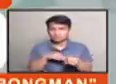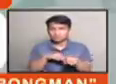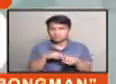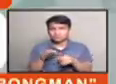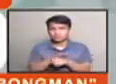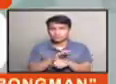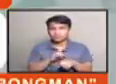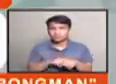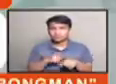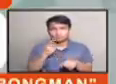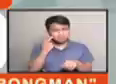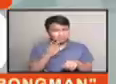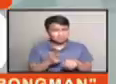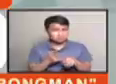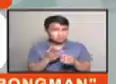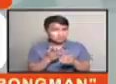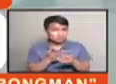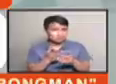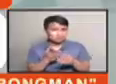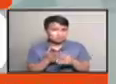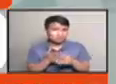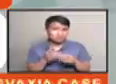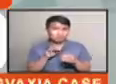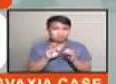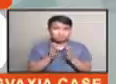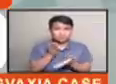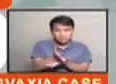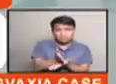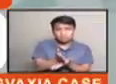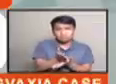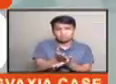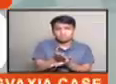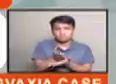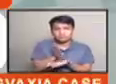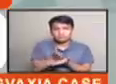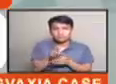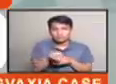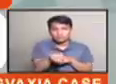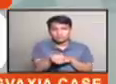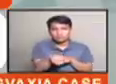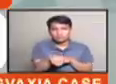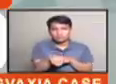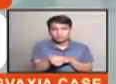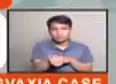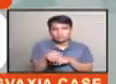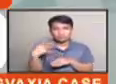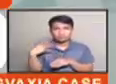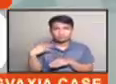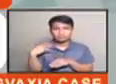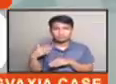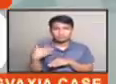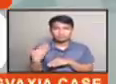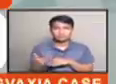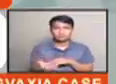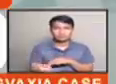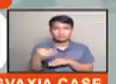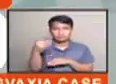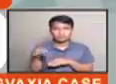so nakita ko, so dire-diretso ko. Ngayon, siya naman po siguro, hindi rin makapaghintay dun sa harapan